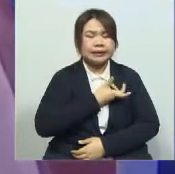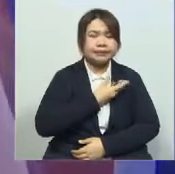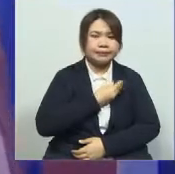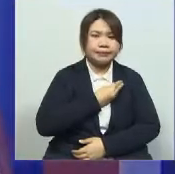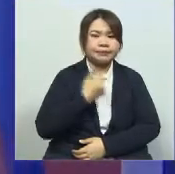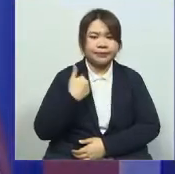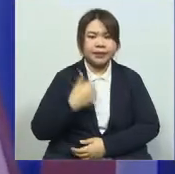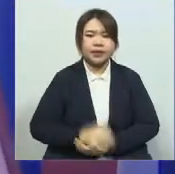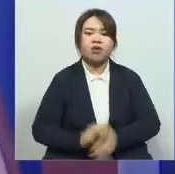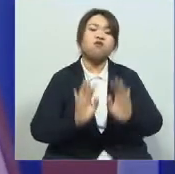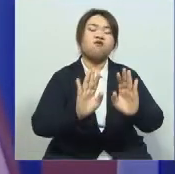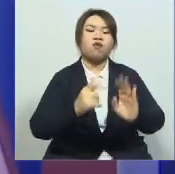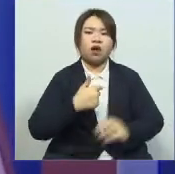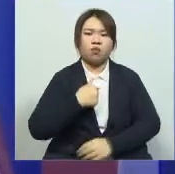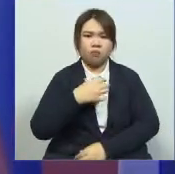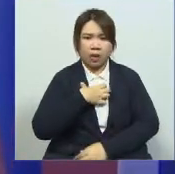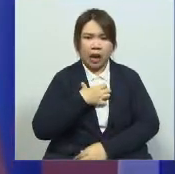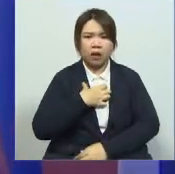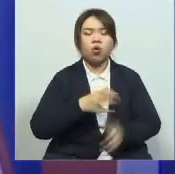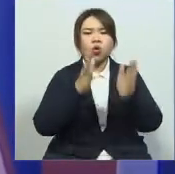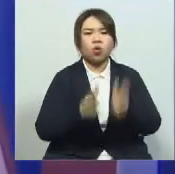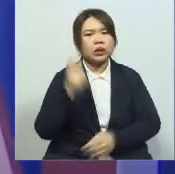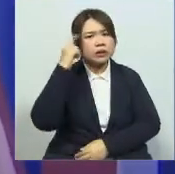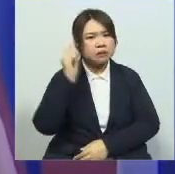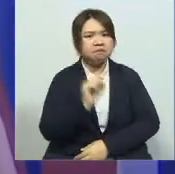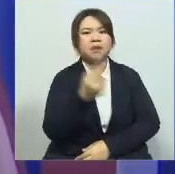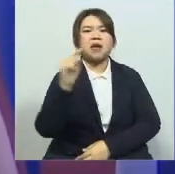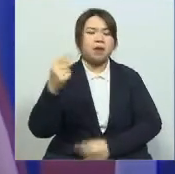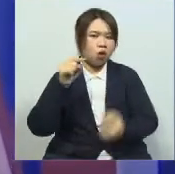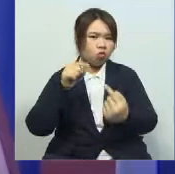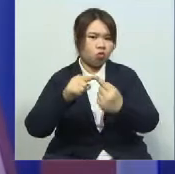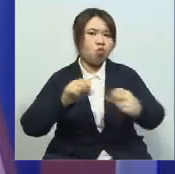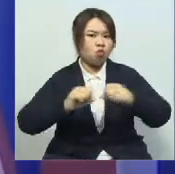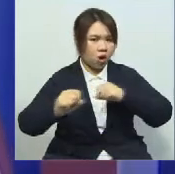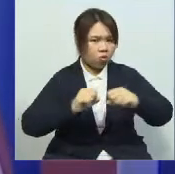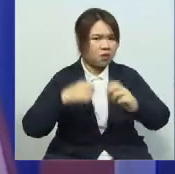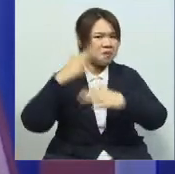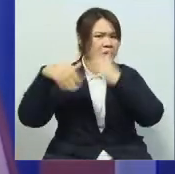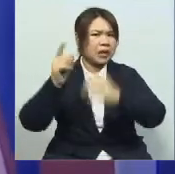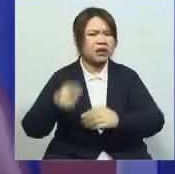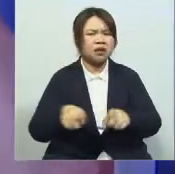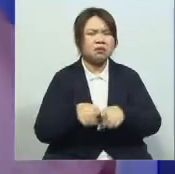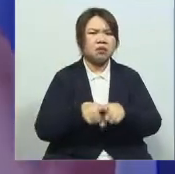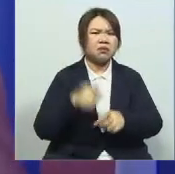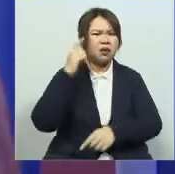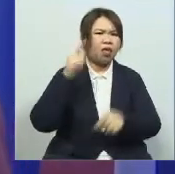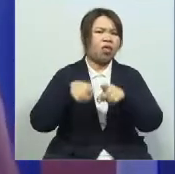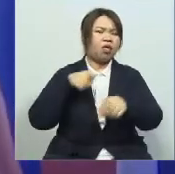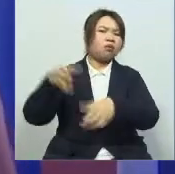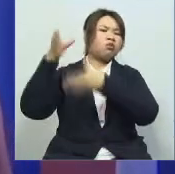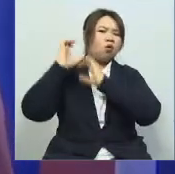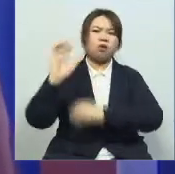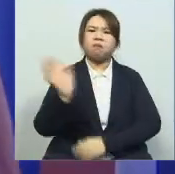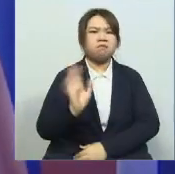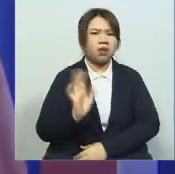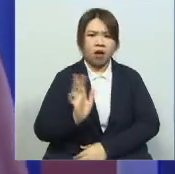ครับก็อยากจะฝากครับสำหรับผมก็อยากจะได้ความคิดใหม่ๆความคิดที่ตอบสนองกับคนรุ่นใหม่ที่พร้อมจะพัฒนาไปข้างหน้าจริงๆไม่ใช่ความคิดที่ย้อนกลับไปเป็นแบบเดิม